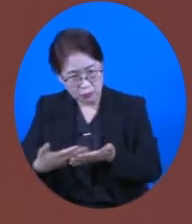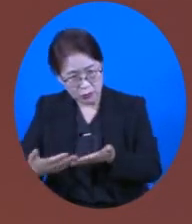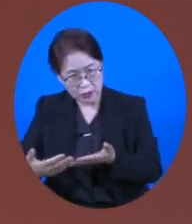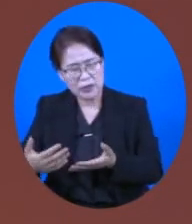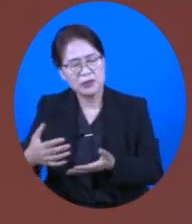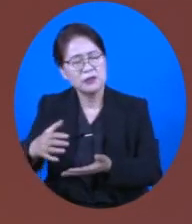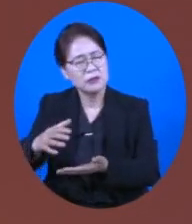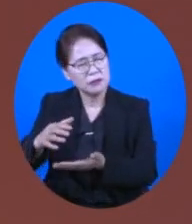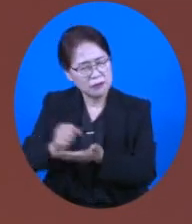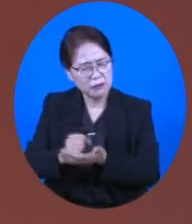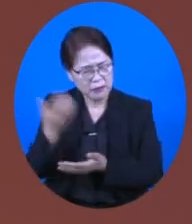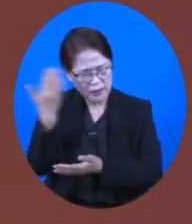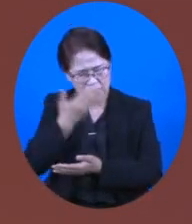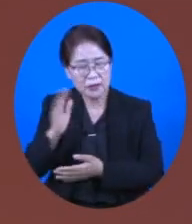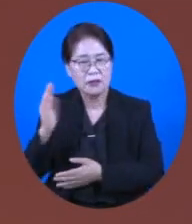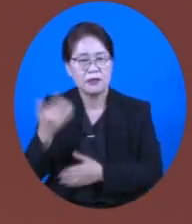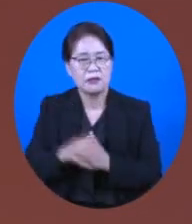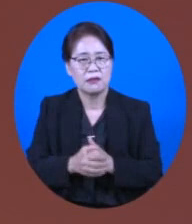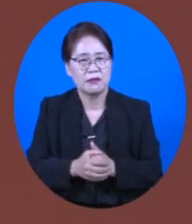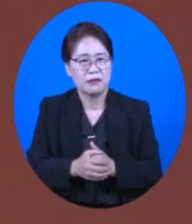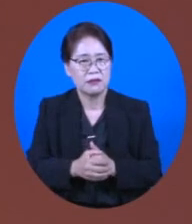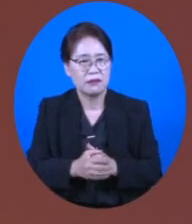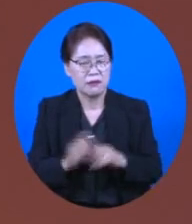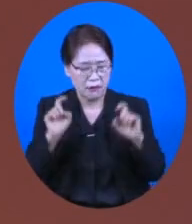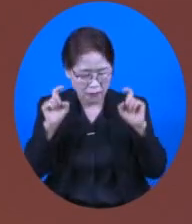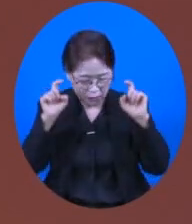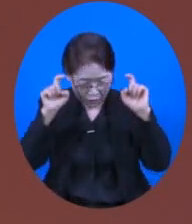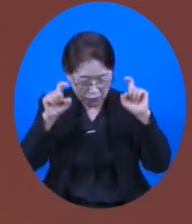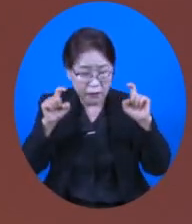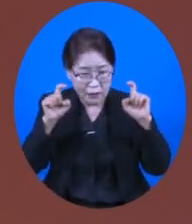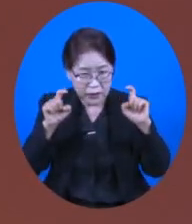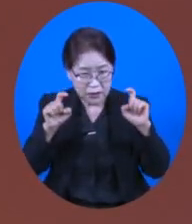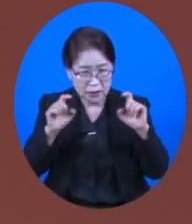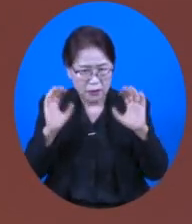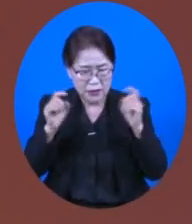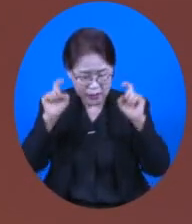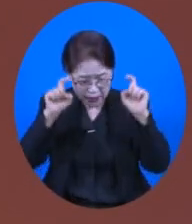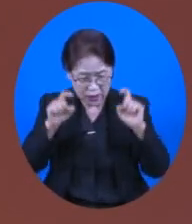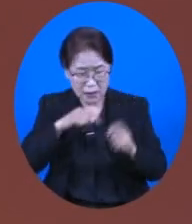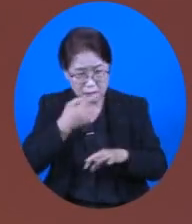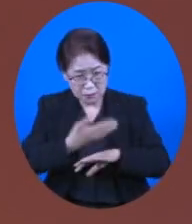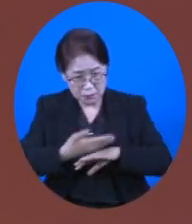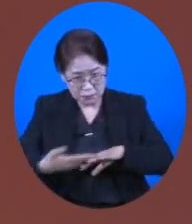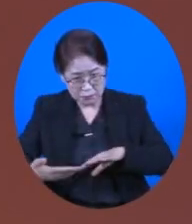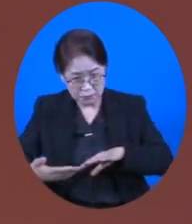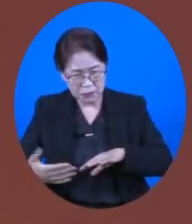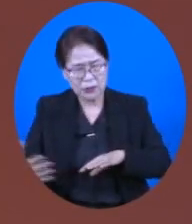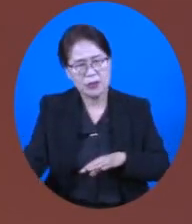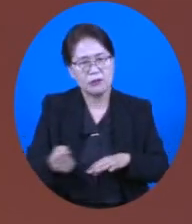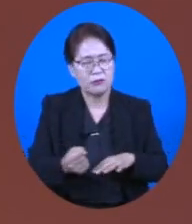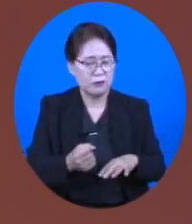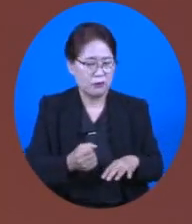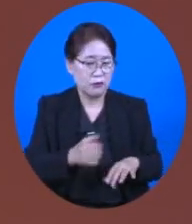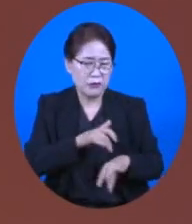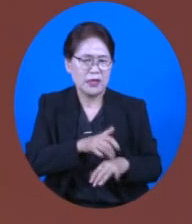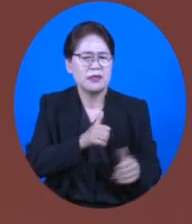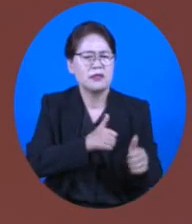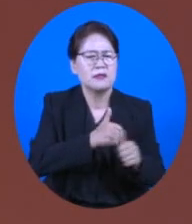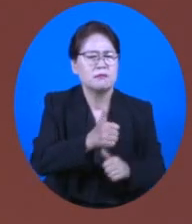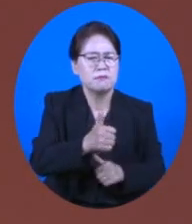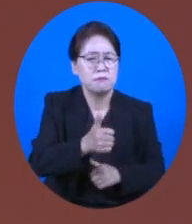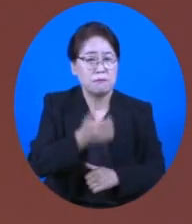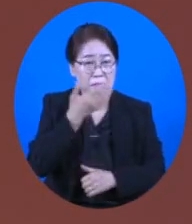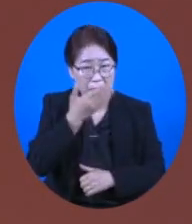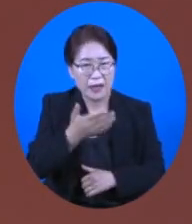때문이에요. 어린 양의 피와 예수의 복음의 말씀으로 사탄을 이길 수가 있기 때문입니다.